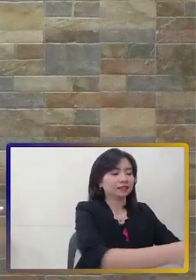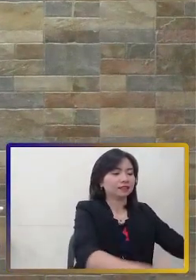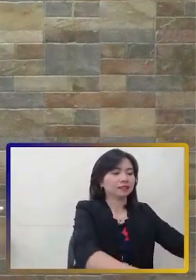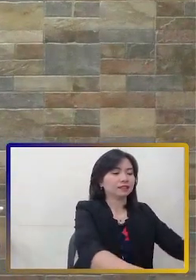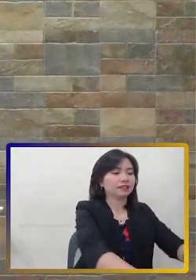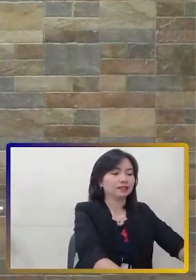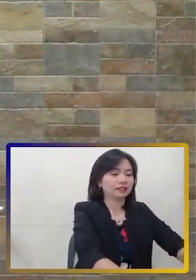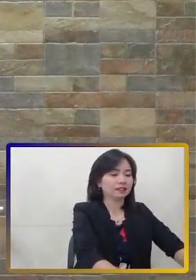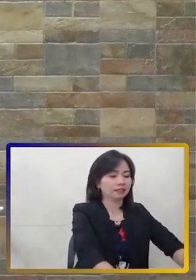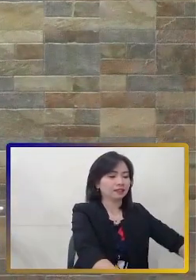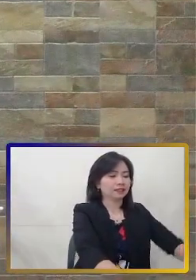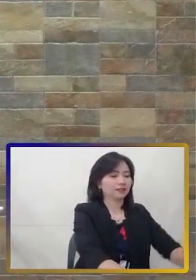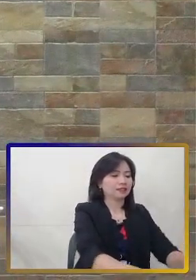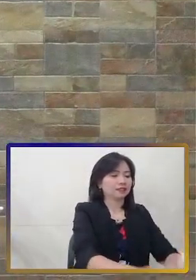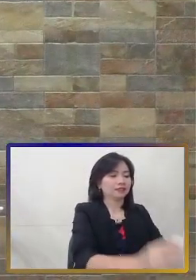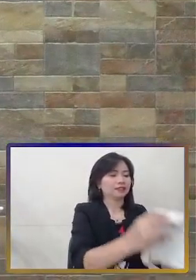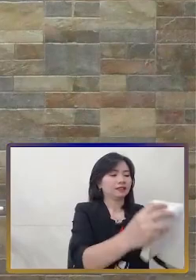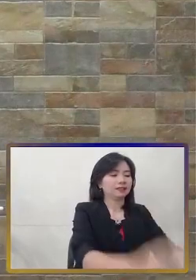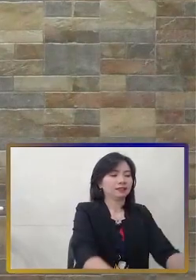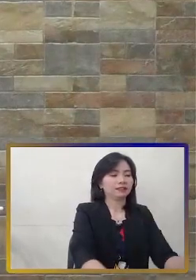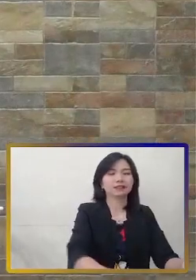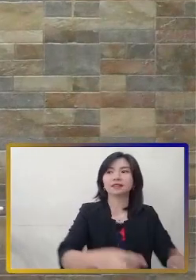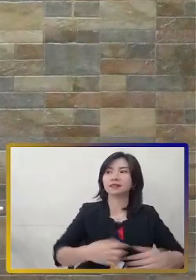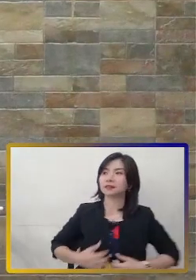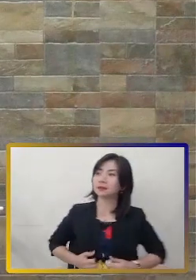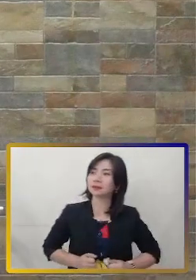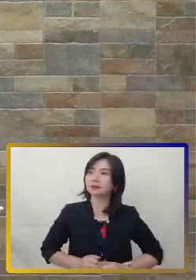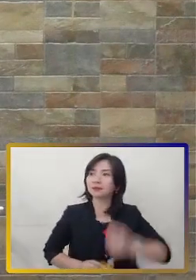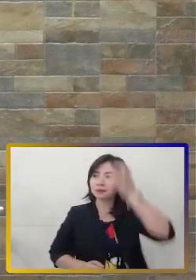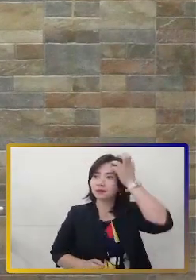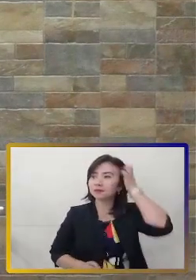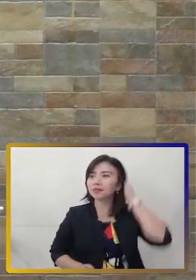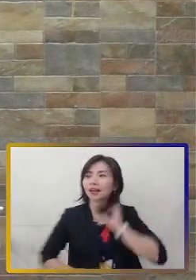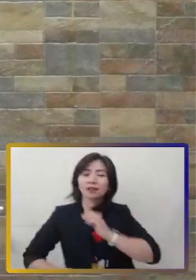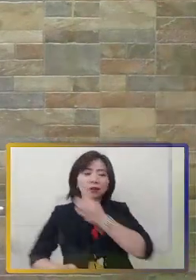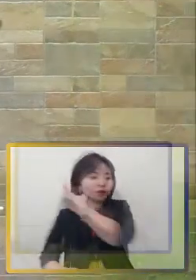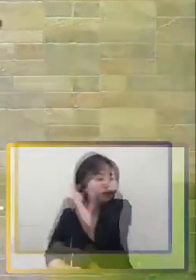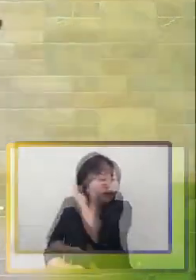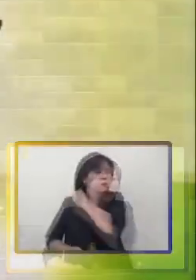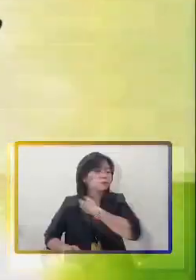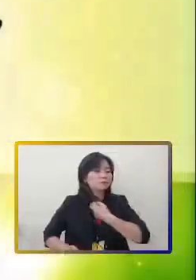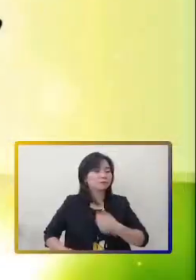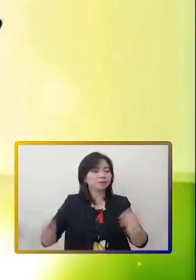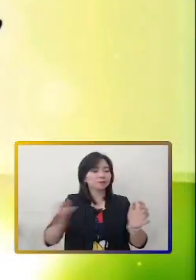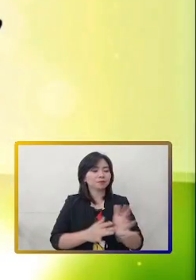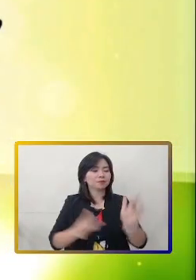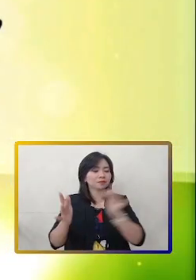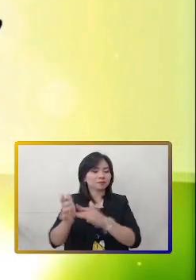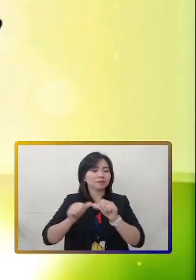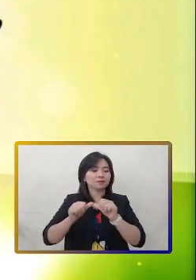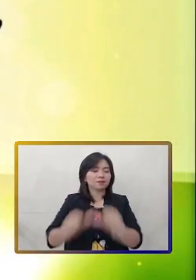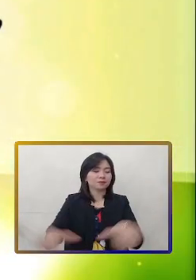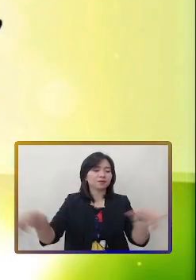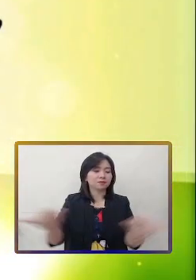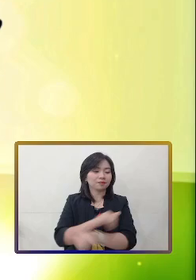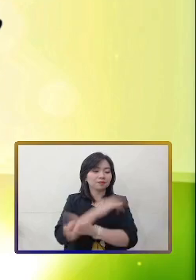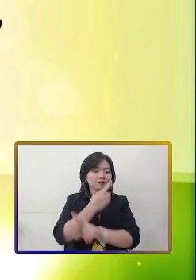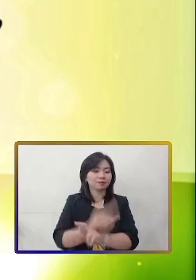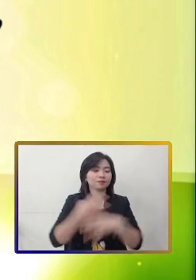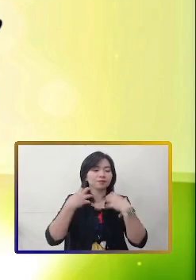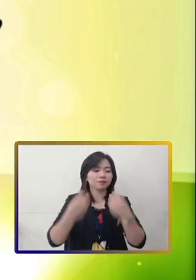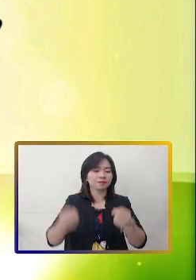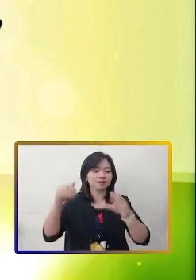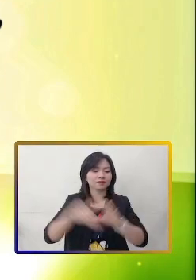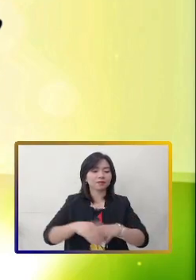loud as we can. Are you ready to sing? Amen. Everybody on the first stanza now sing. The Bible stands like a